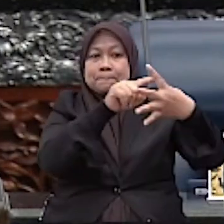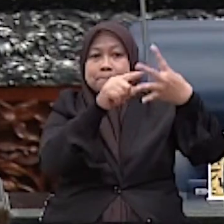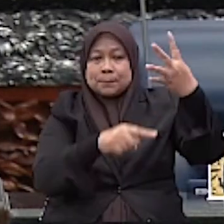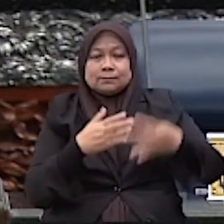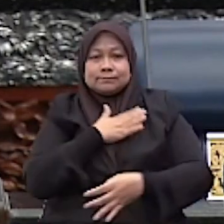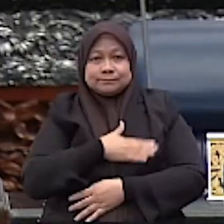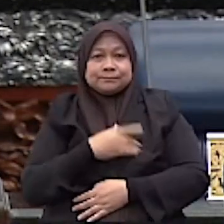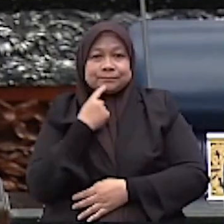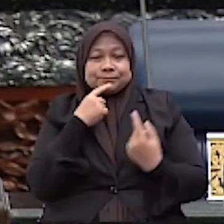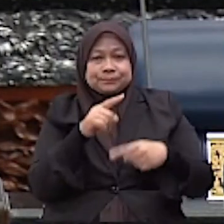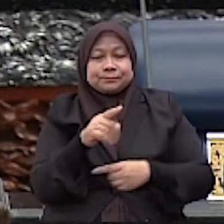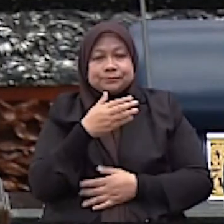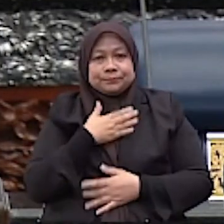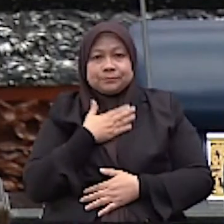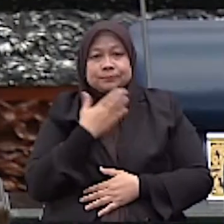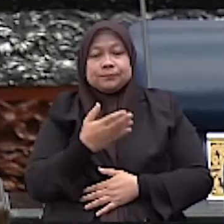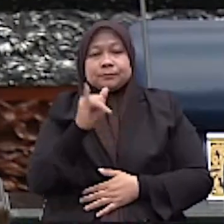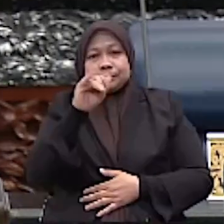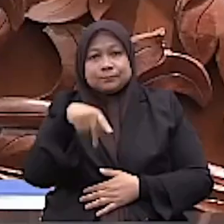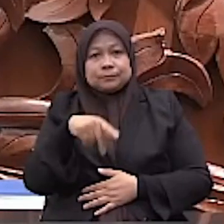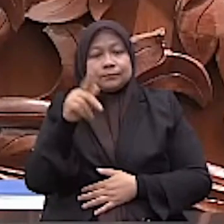soal Lan saya terima kasih berpandangan